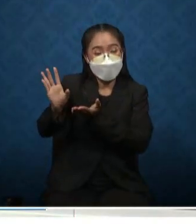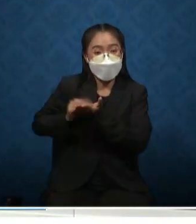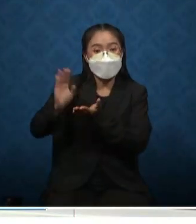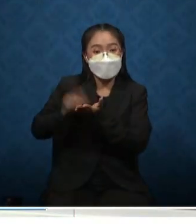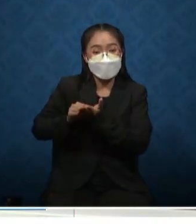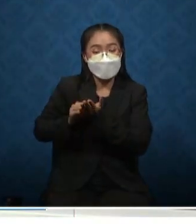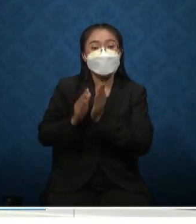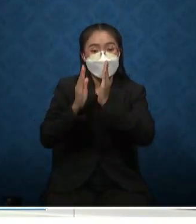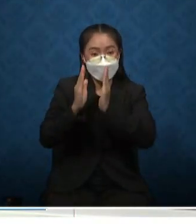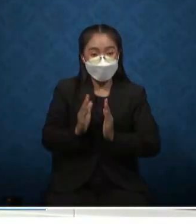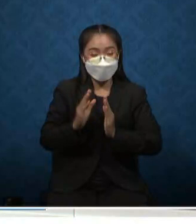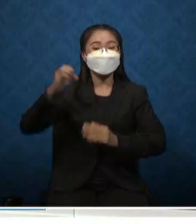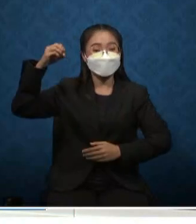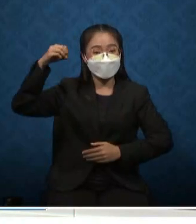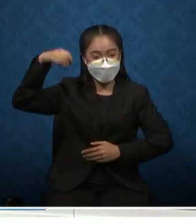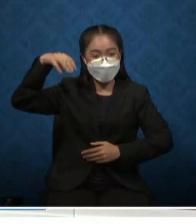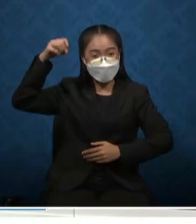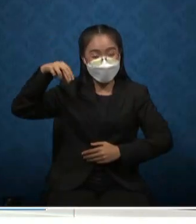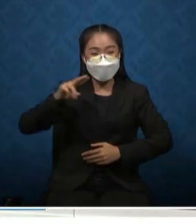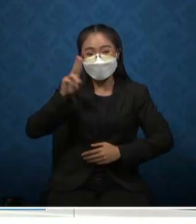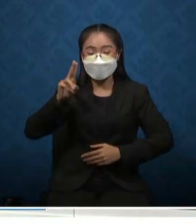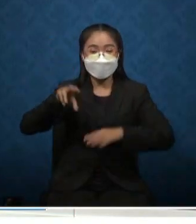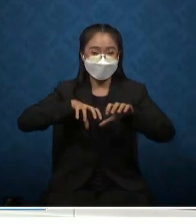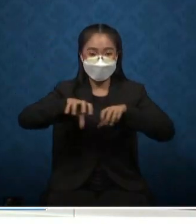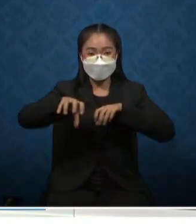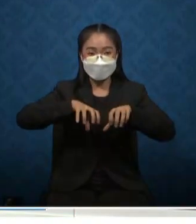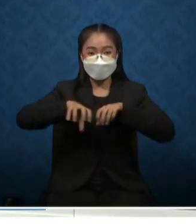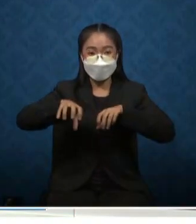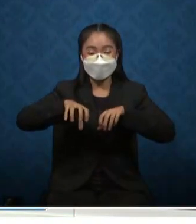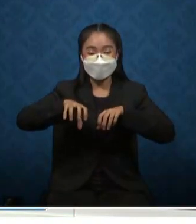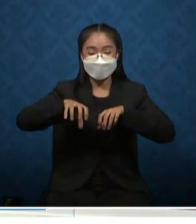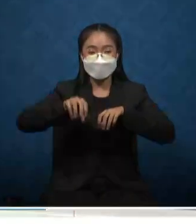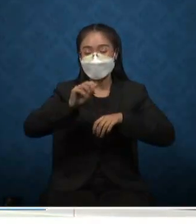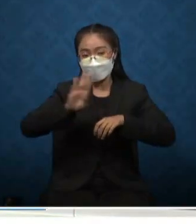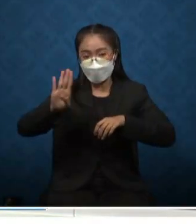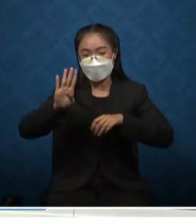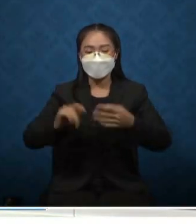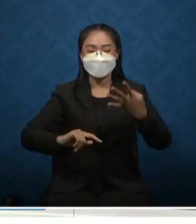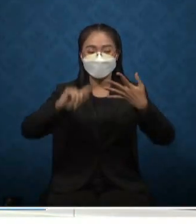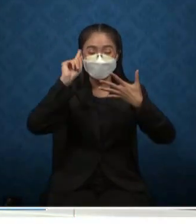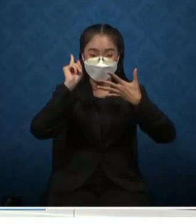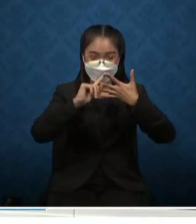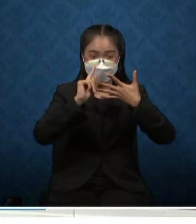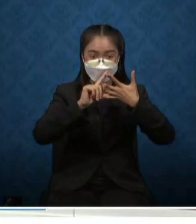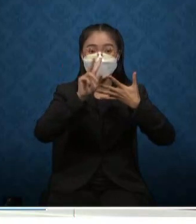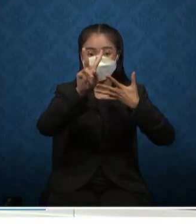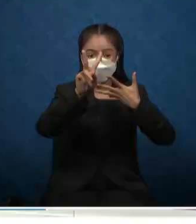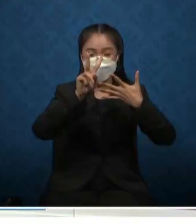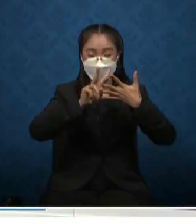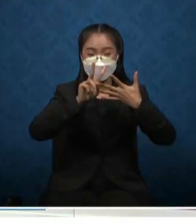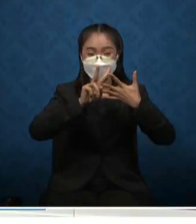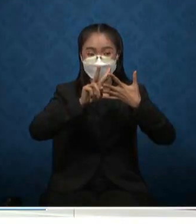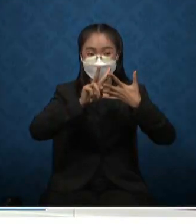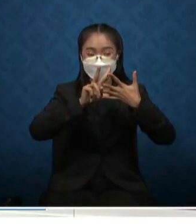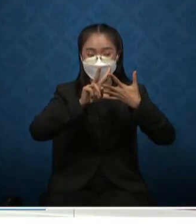ใช้ไฟฟ้าและระบบบริหารจัดการพลังงานเสาหลักที่ 2การพยากรณ์ไฟฟ้า